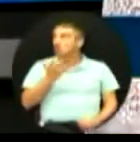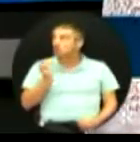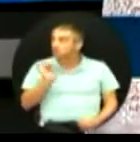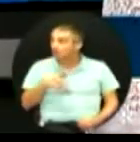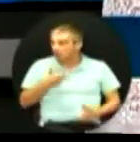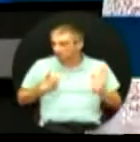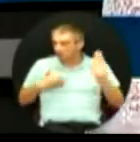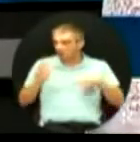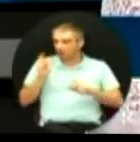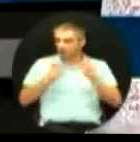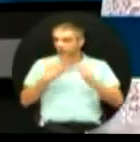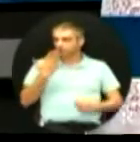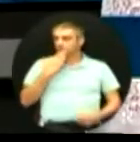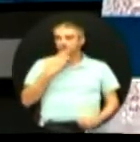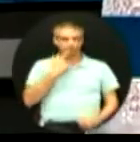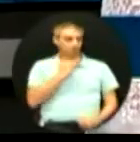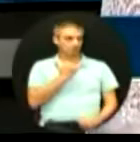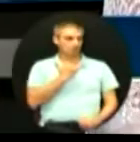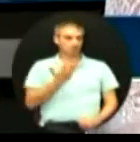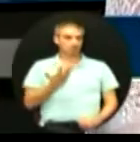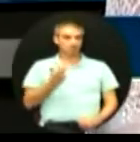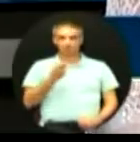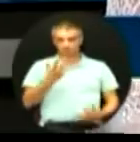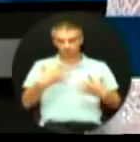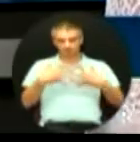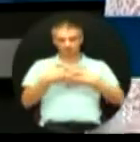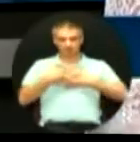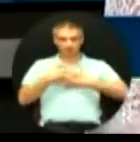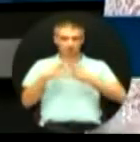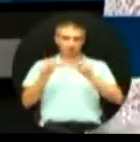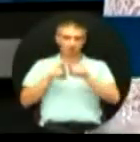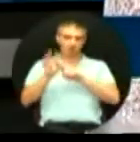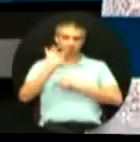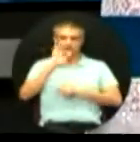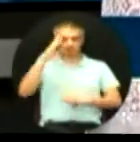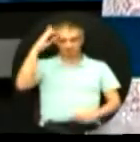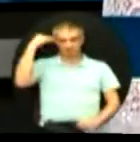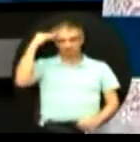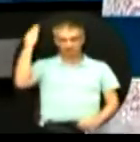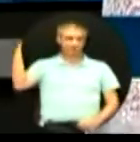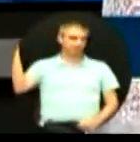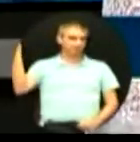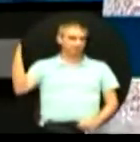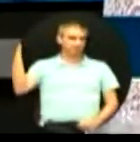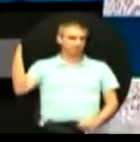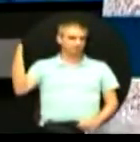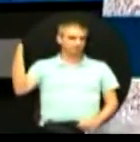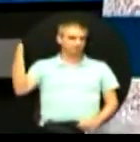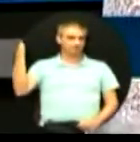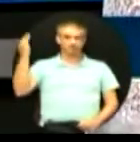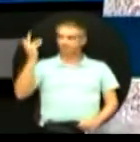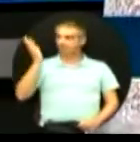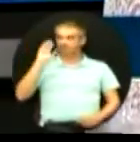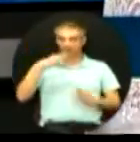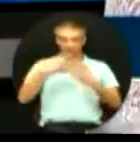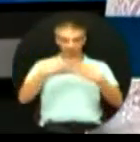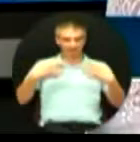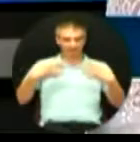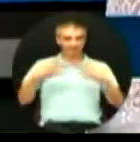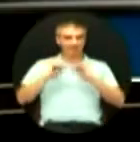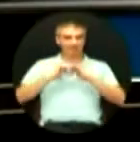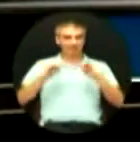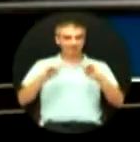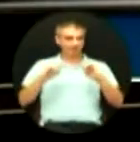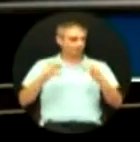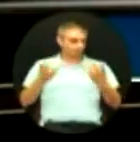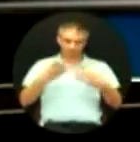300,000 זה רוב תושבי מזרח ירושלים. נכון. הם התאחדו עם אחריהם. הפלסטינים. על תוואי גדר ההפרדה? הם התאחדו.